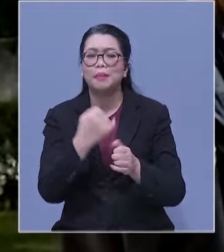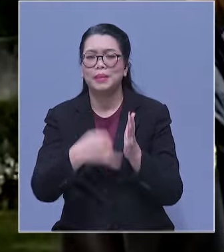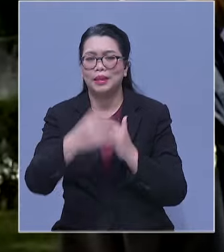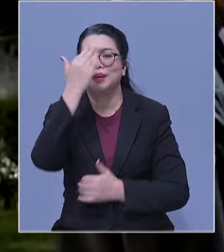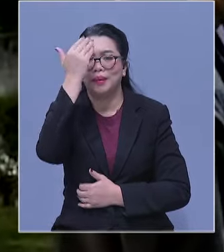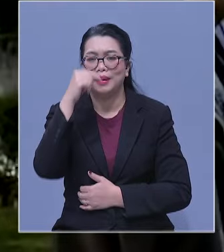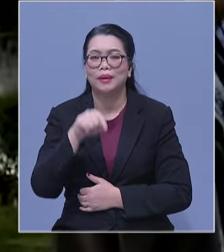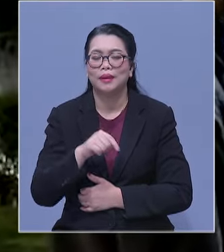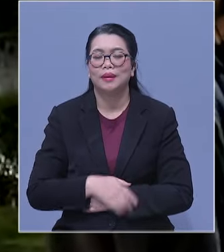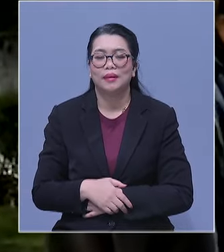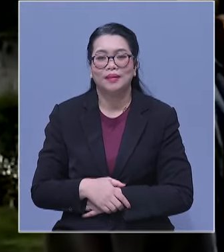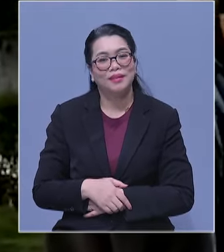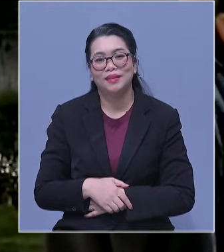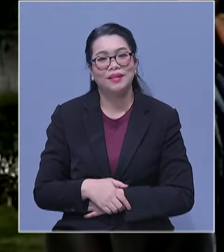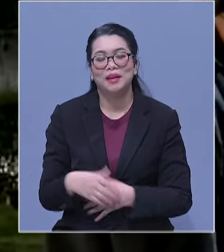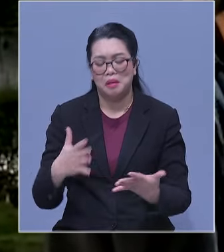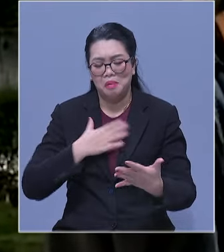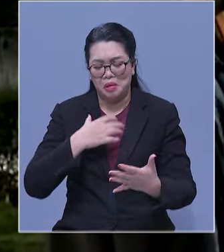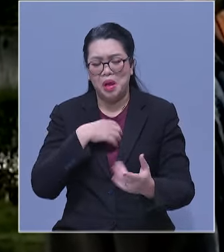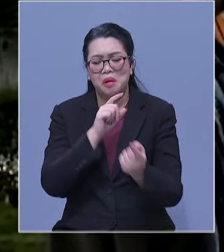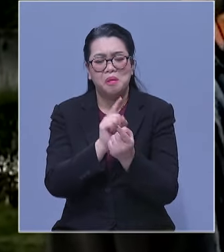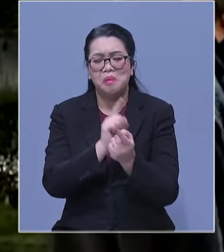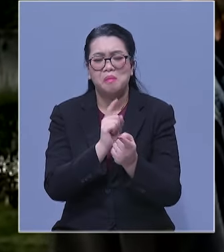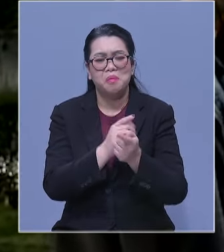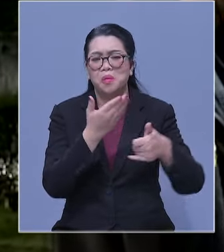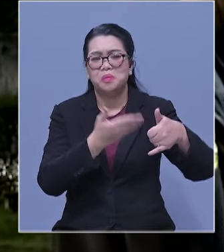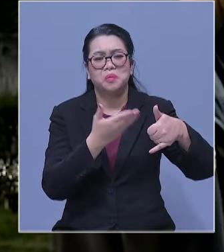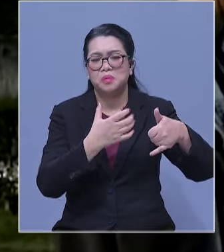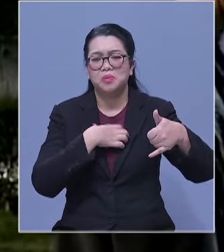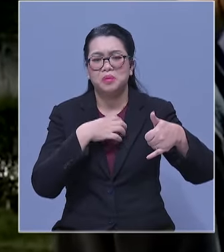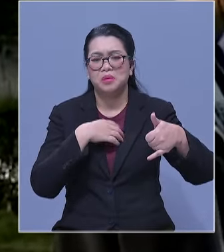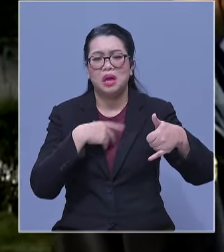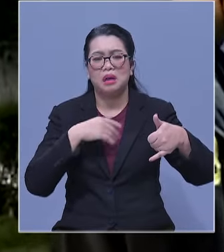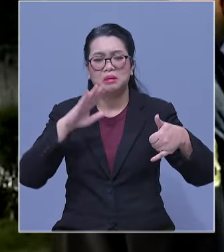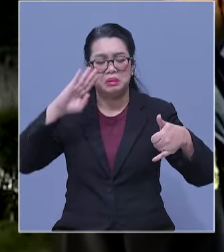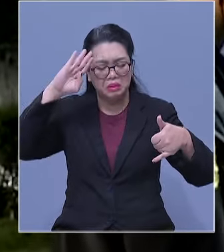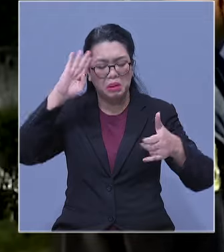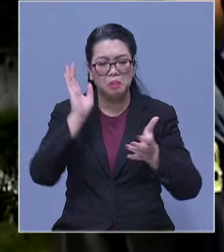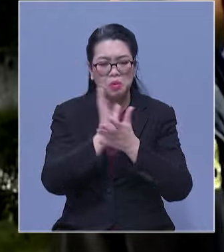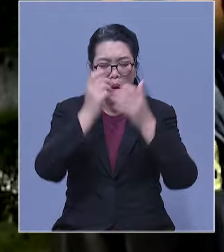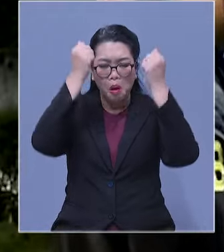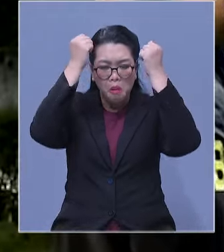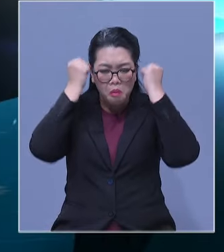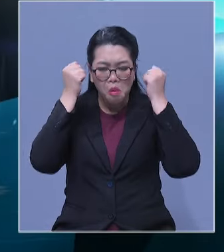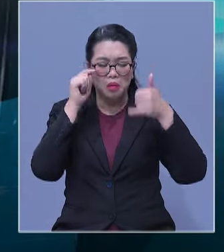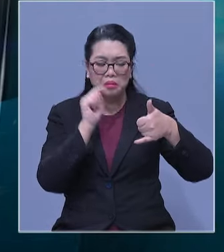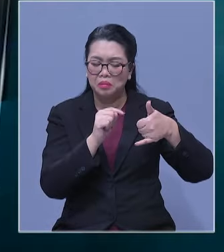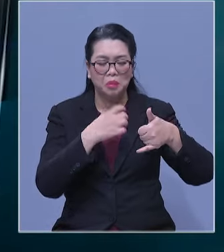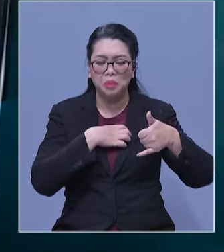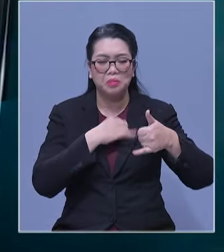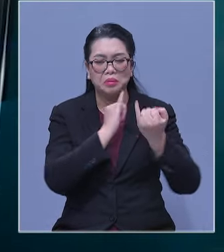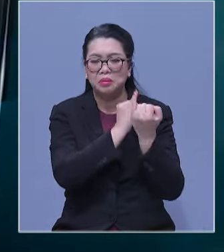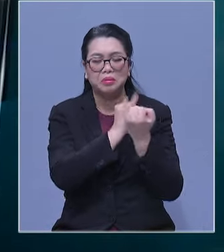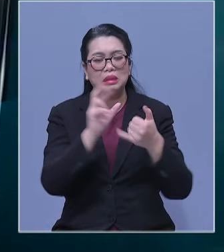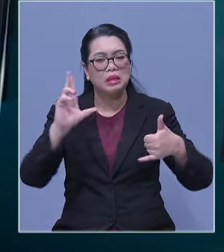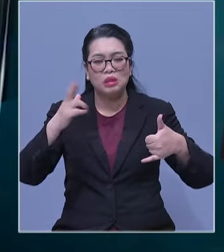คะในนัดบอกว่าโอ้จริงๆอ่ะผมอยากเจอกับสารวัตรหมวกไหมพรมในตำนานมานานแล้วผมติดตามใน TikTok มา